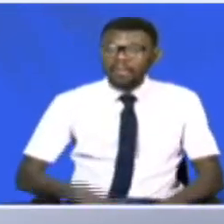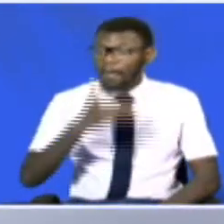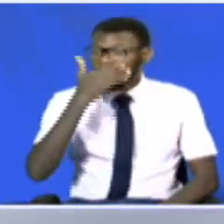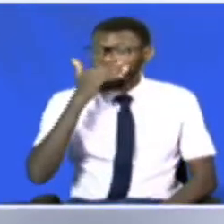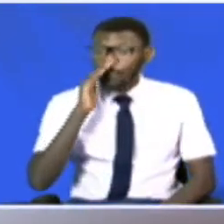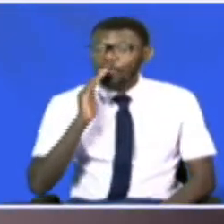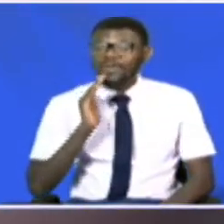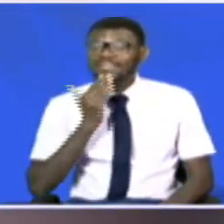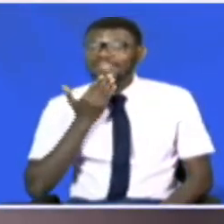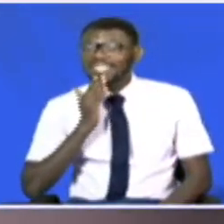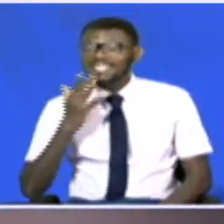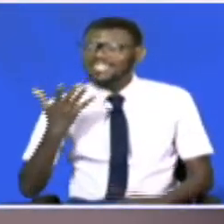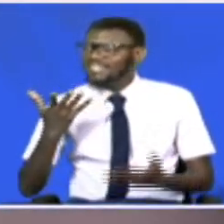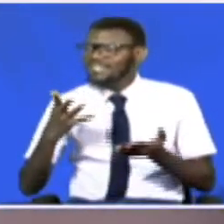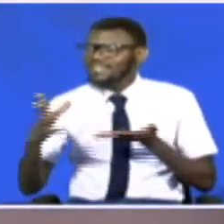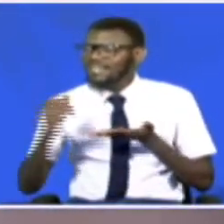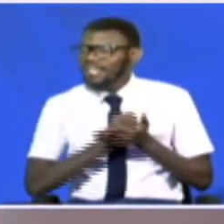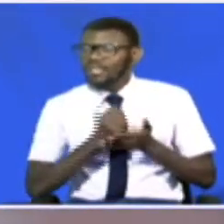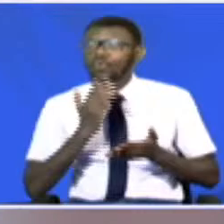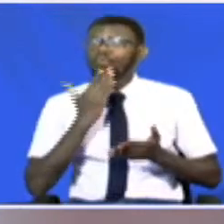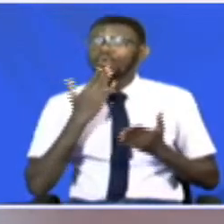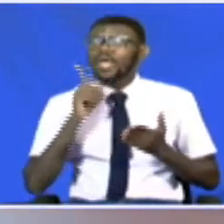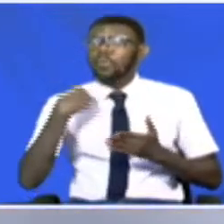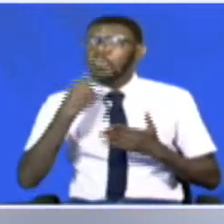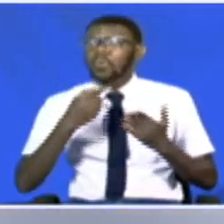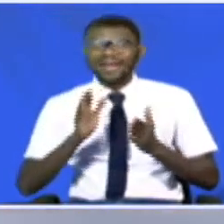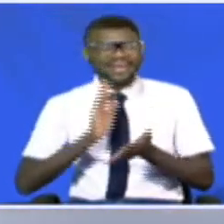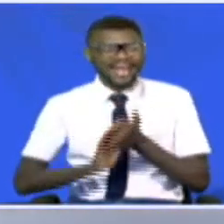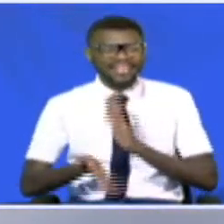ngapi? Akikuwa amesimama hapo kwa mbali.